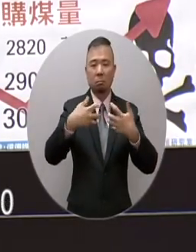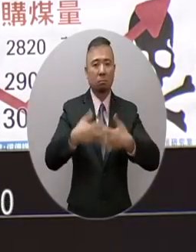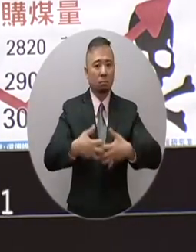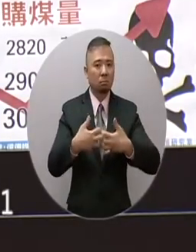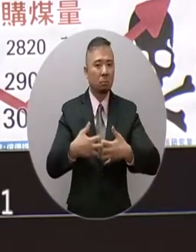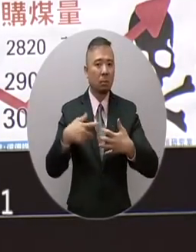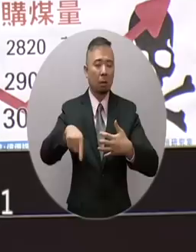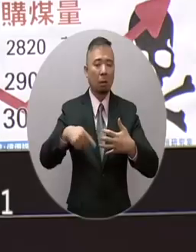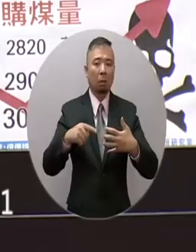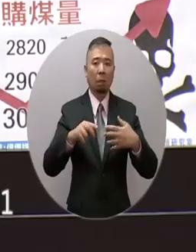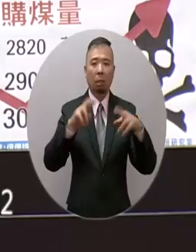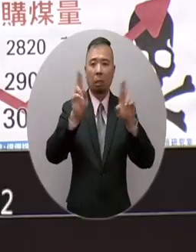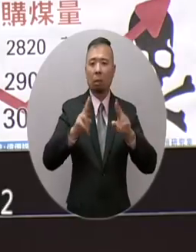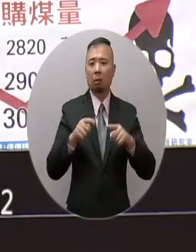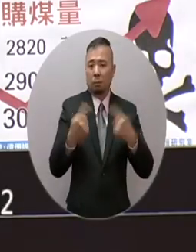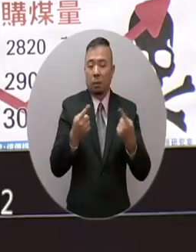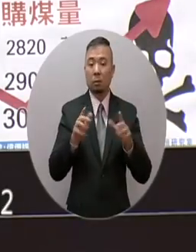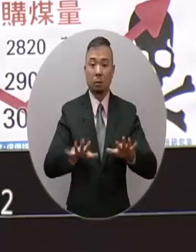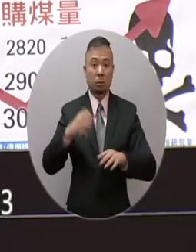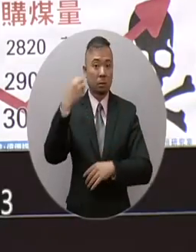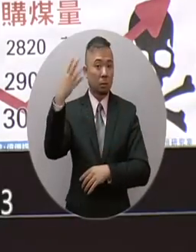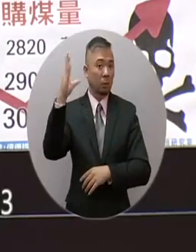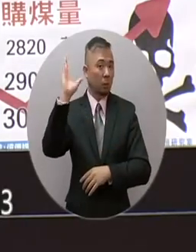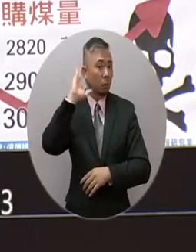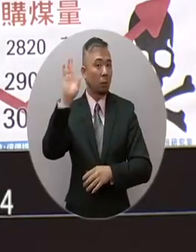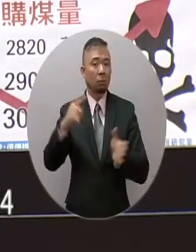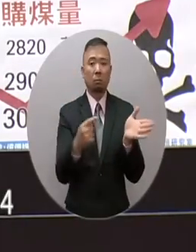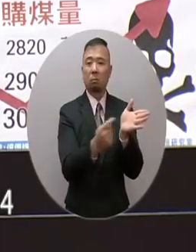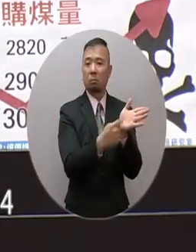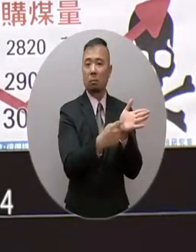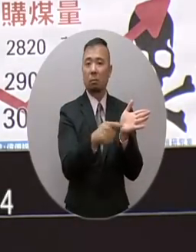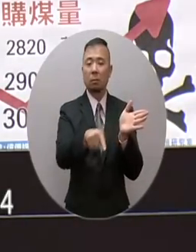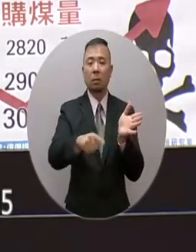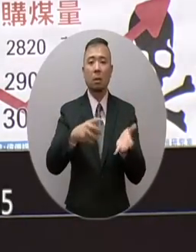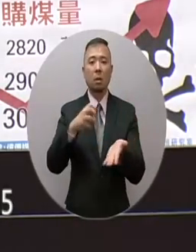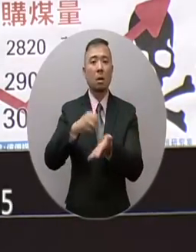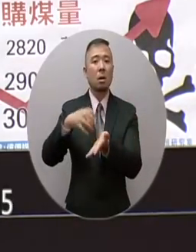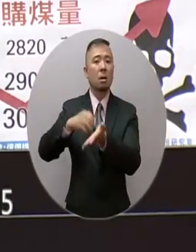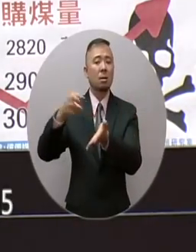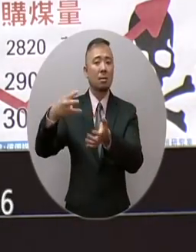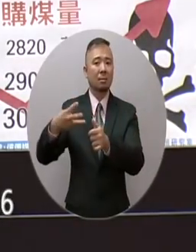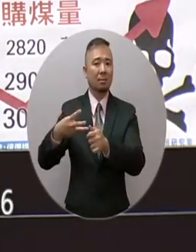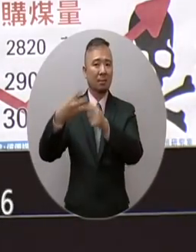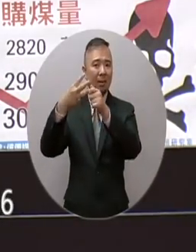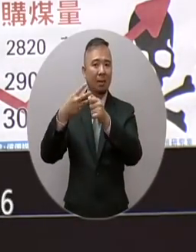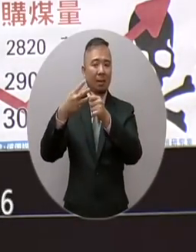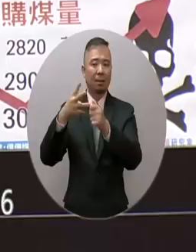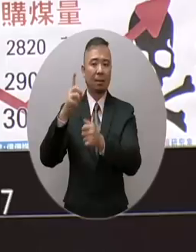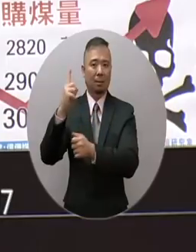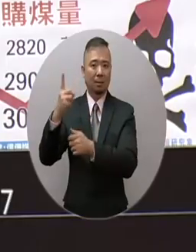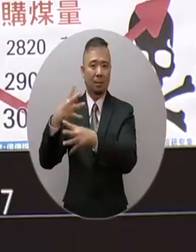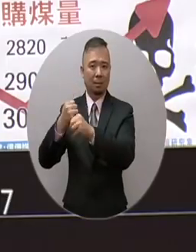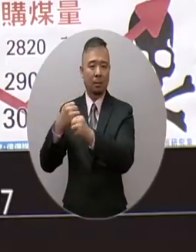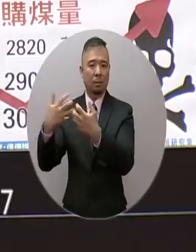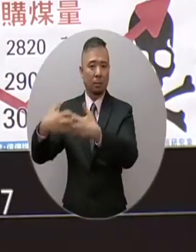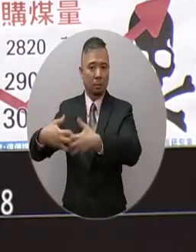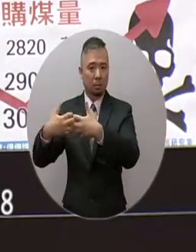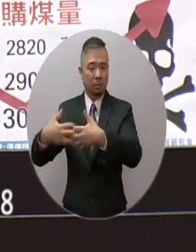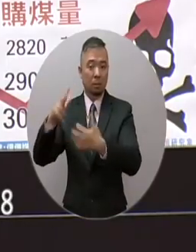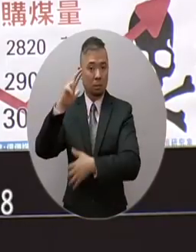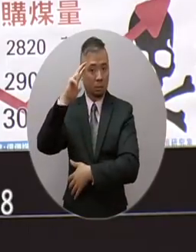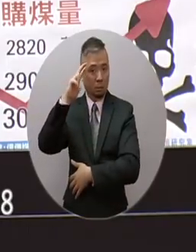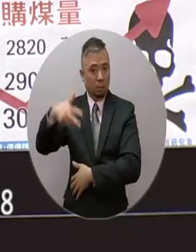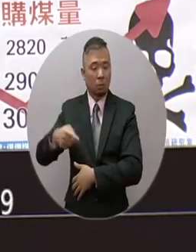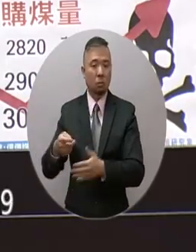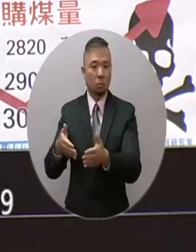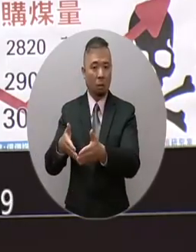下来我们今天的新闻哈，也明这里核三厂一号机，下周核三厂的一号机下周要进